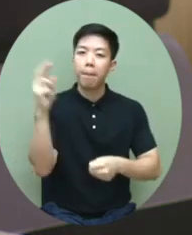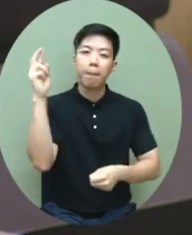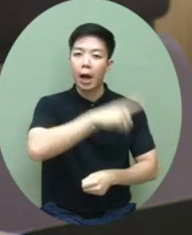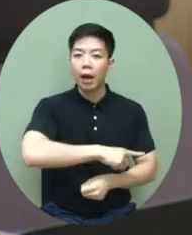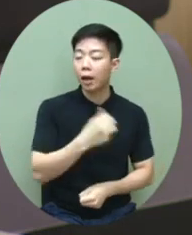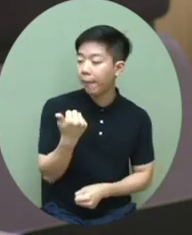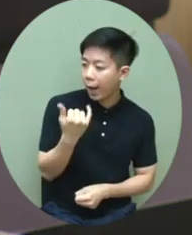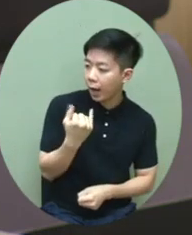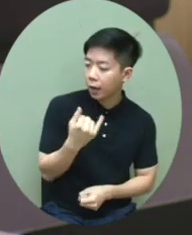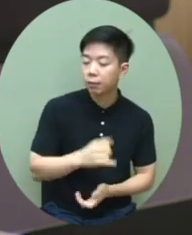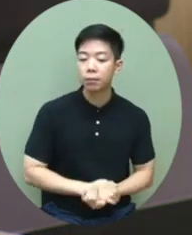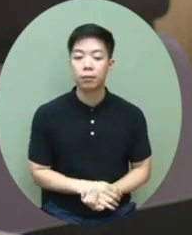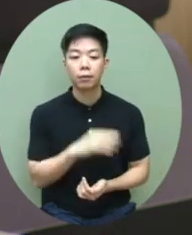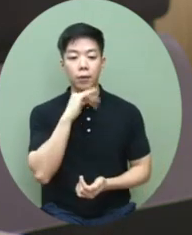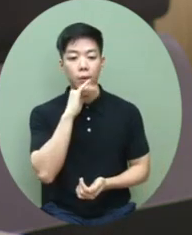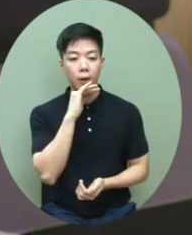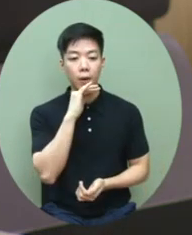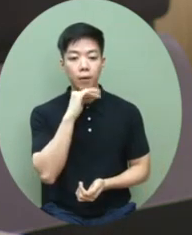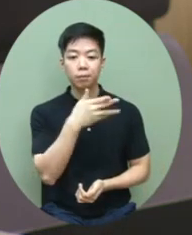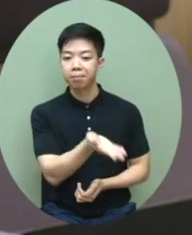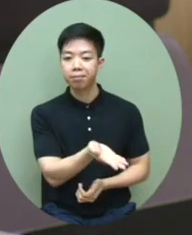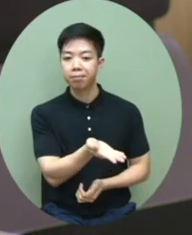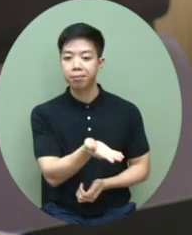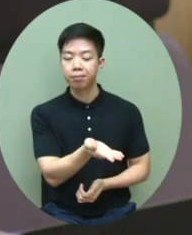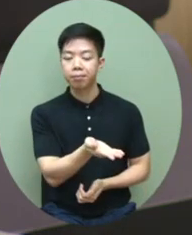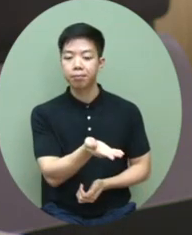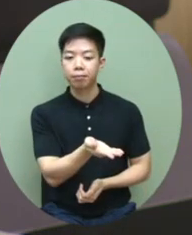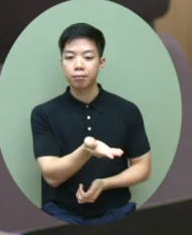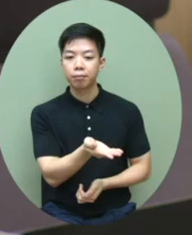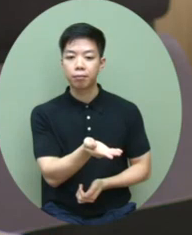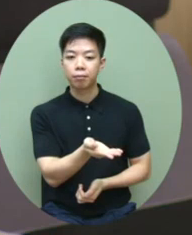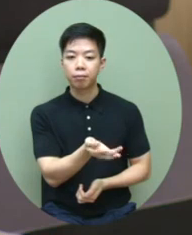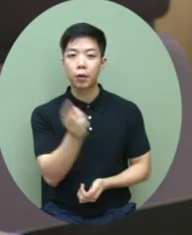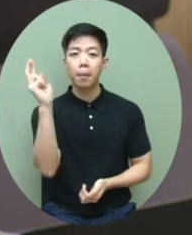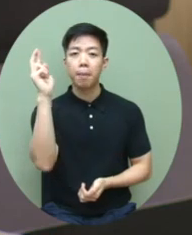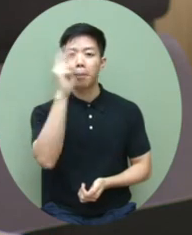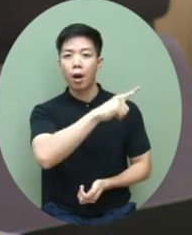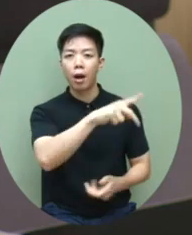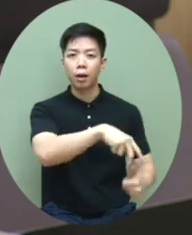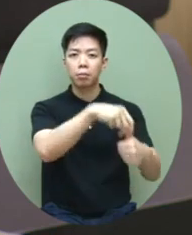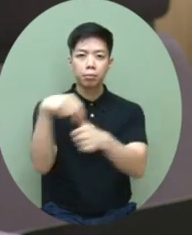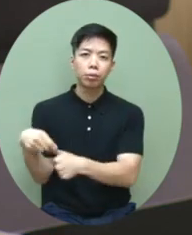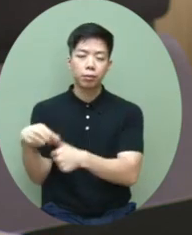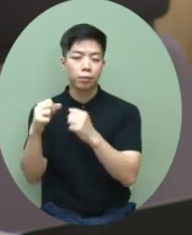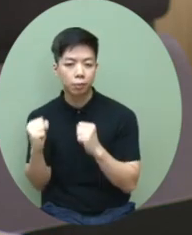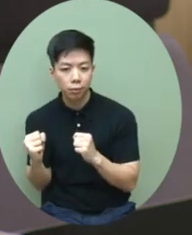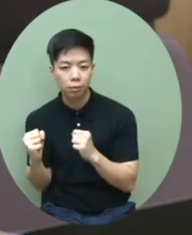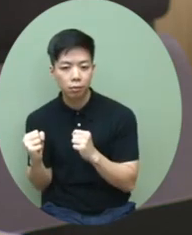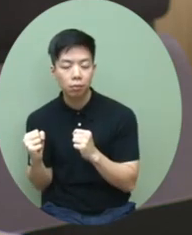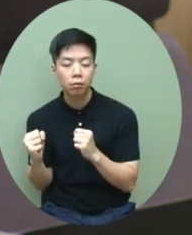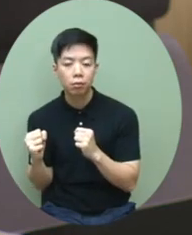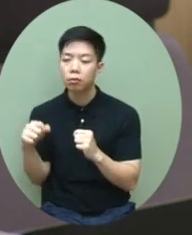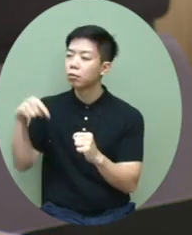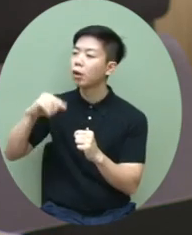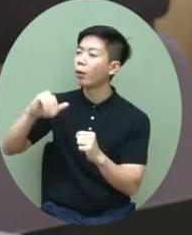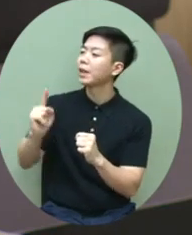咧？同埋如果有呢有呢一啲情況出現嘅時候，你哋會建議被送去隔離嗰個人可以點樣做，同